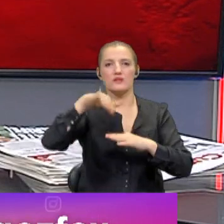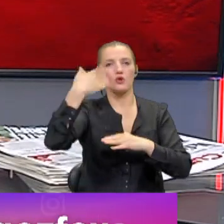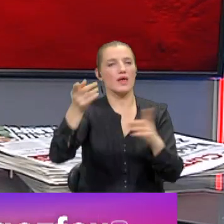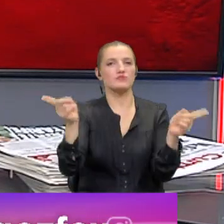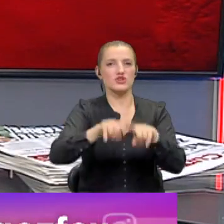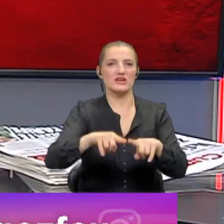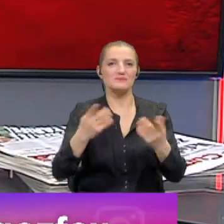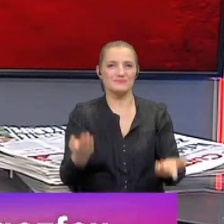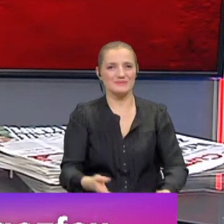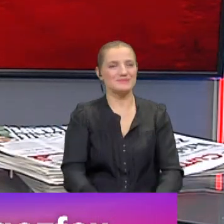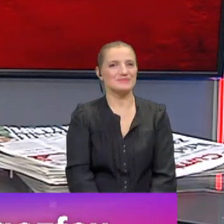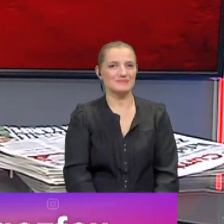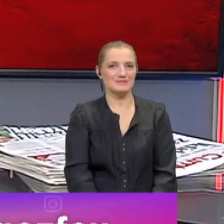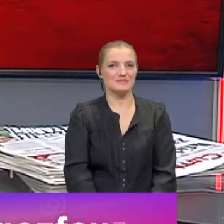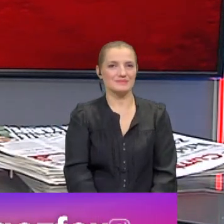buluşalım da